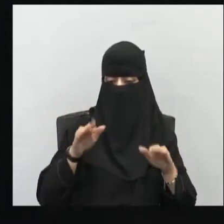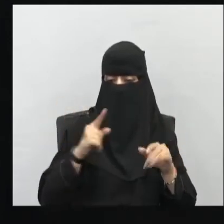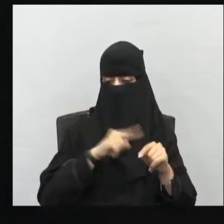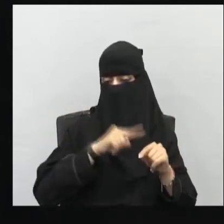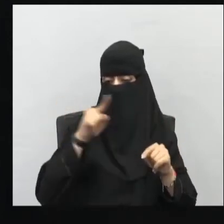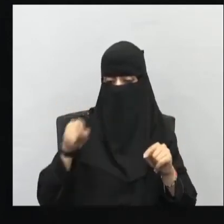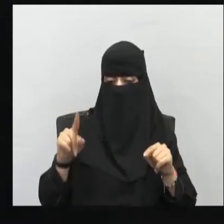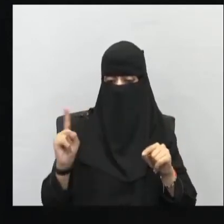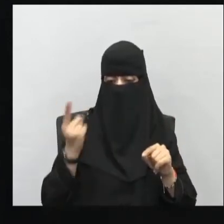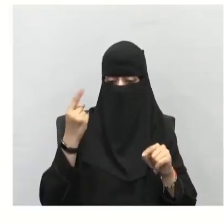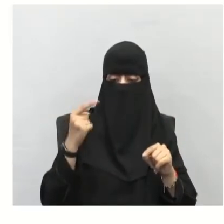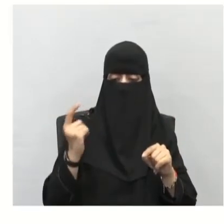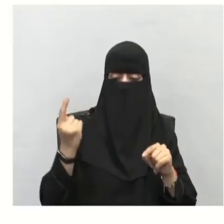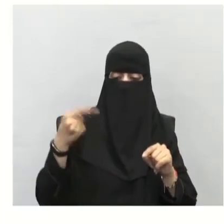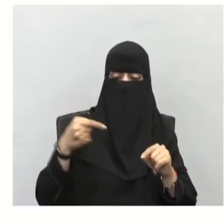القفزة الواحدة 10.